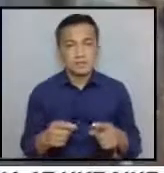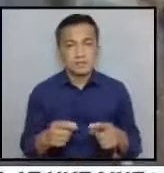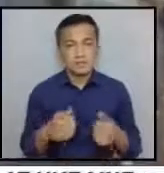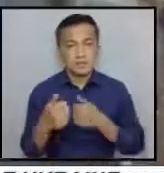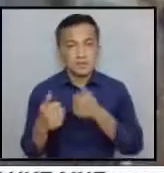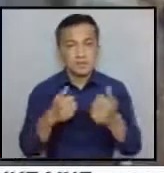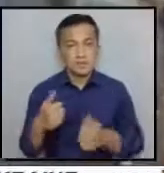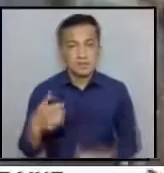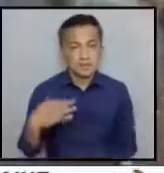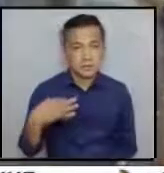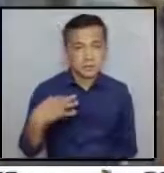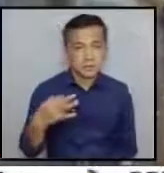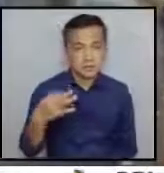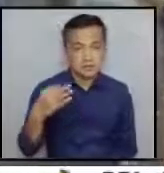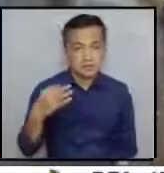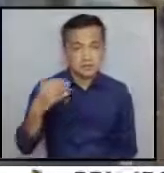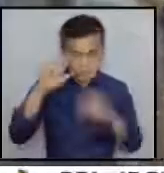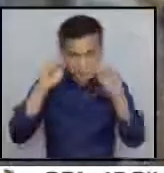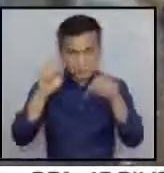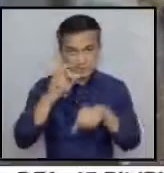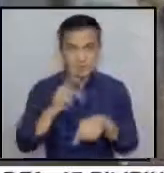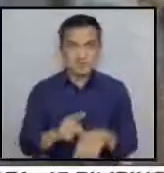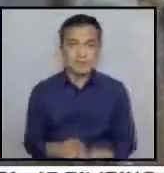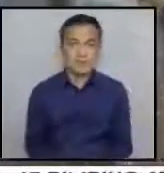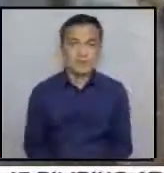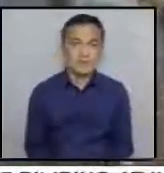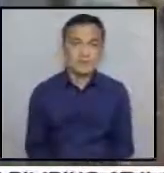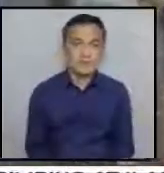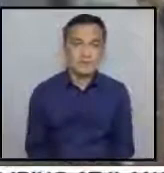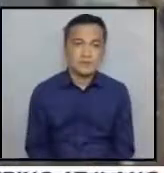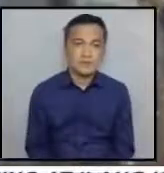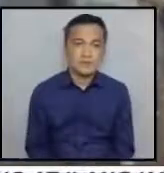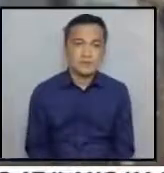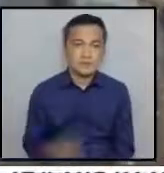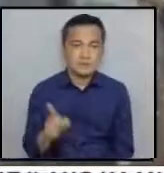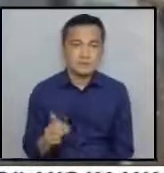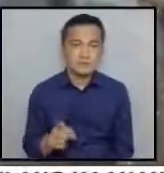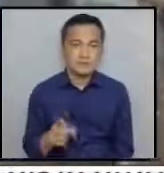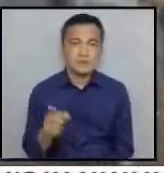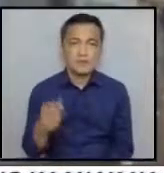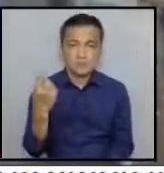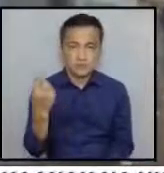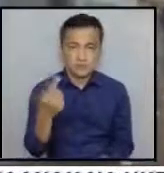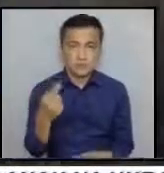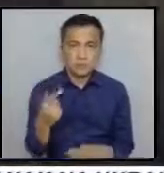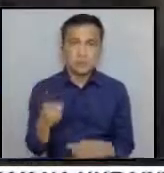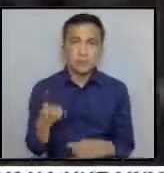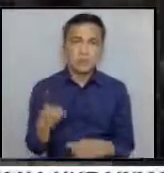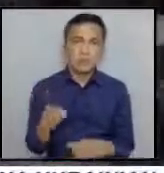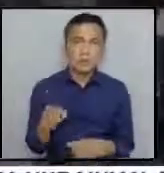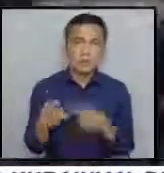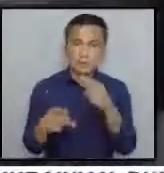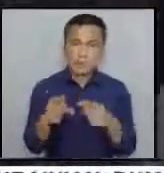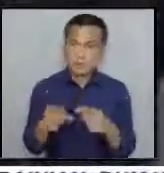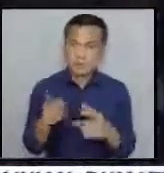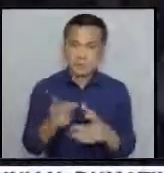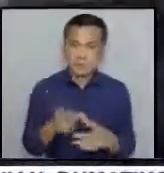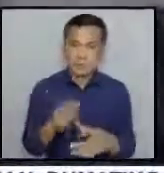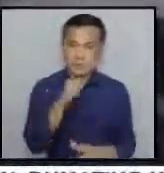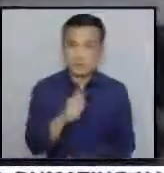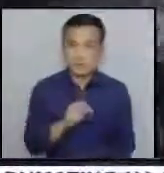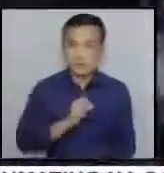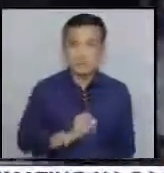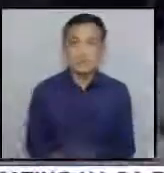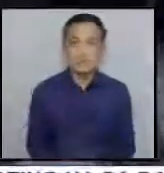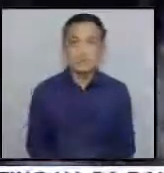Pilipinas, kailangan kapakanan ng taong bayan ang prioridad at hindi ang sarili. Matatandaan na